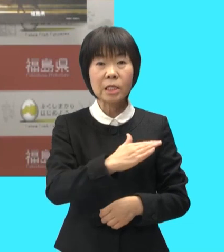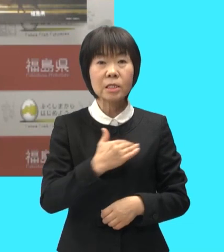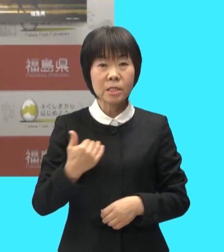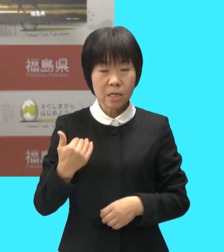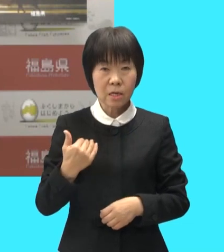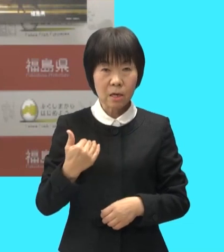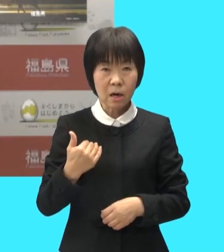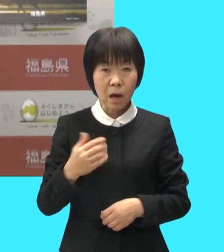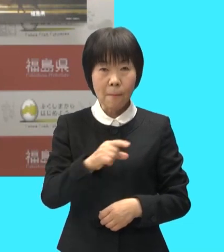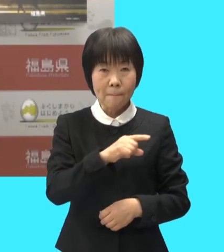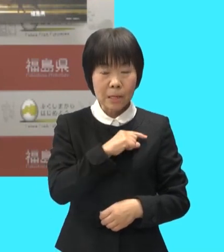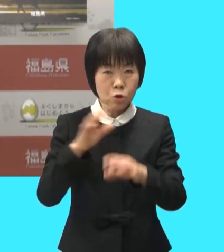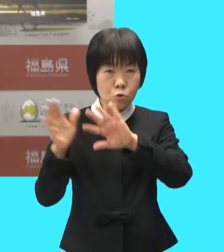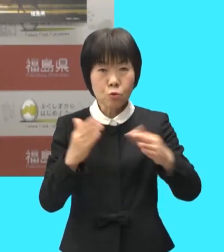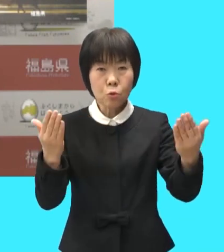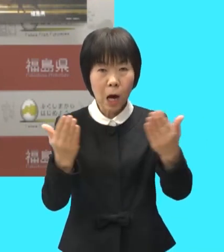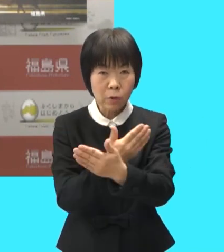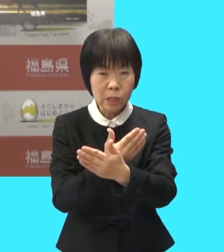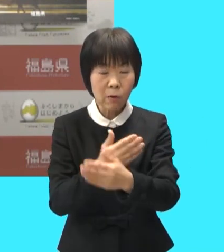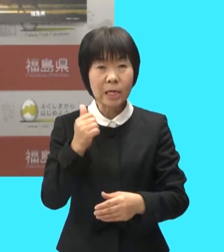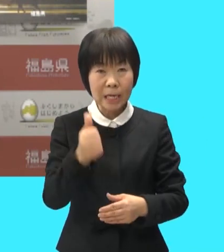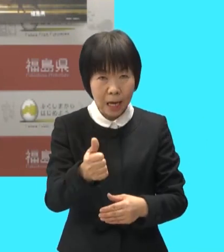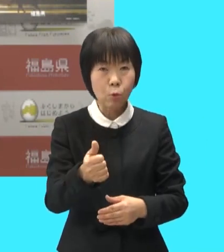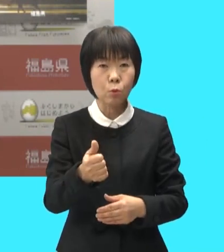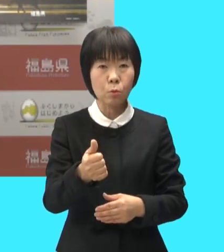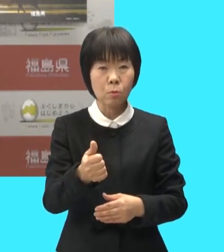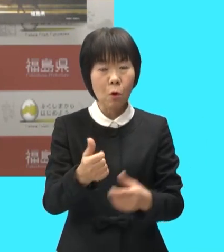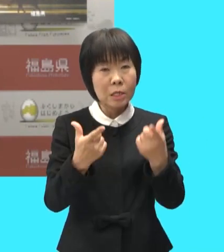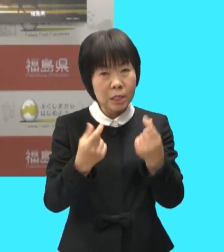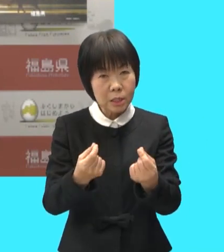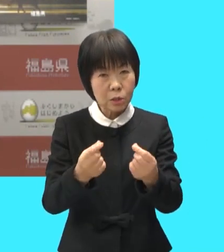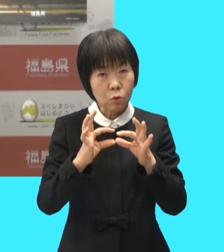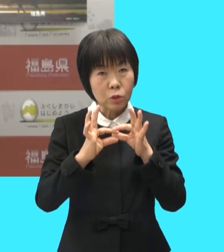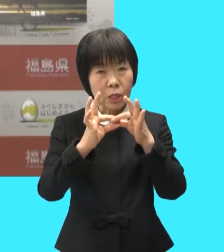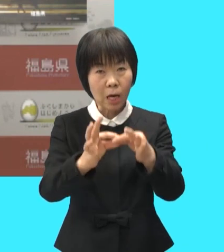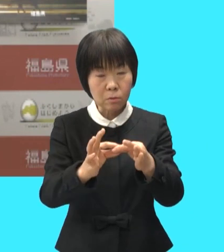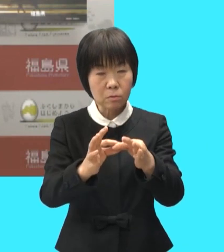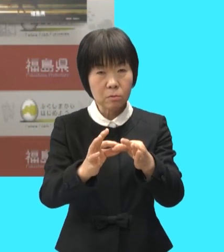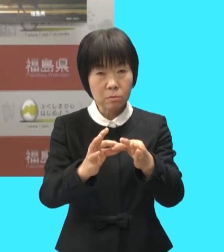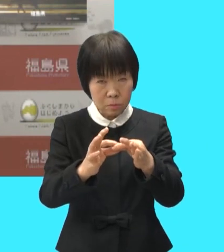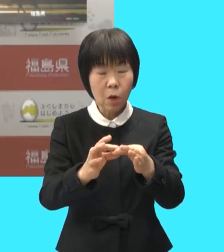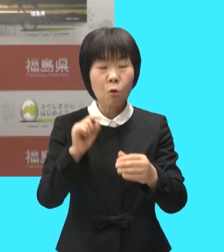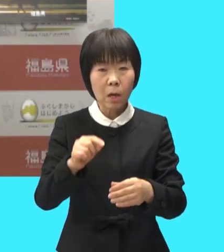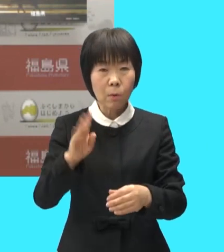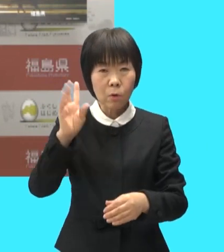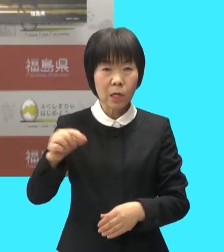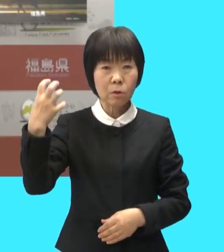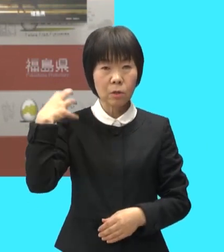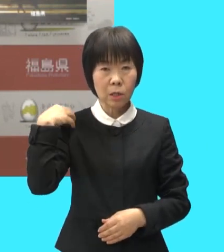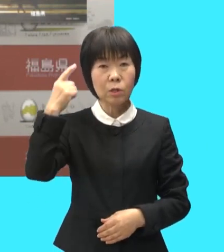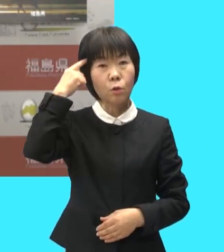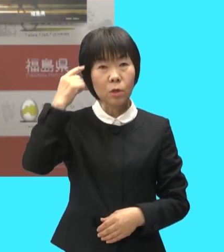がまず風化をしてはいけないものというものをきちっと伝えていくことも県の一つの役割かと思います